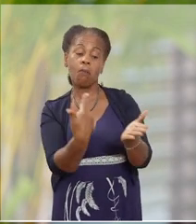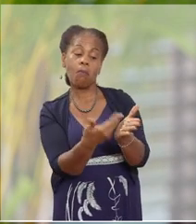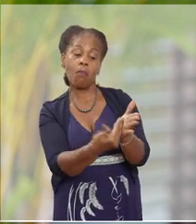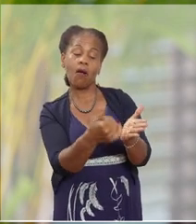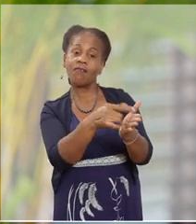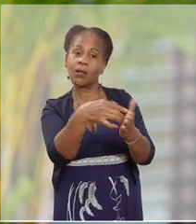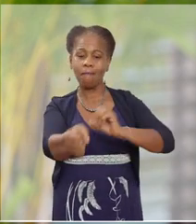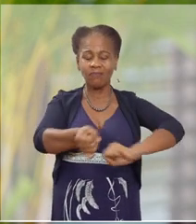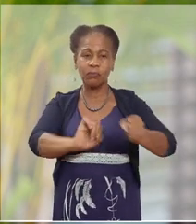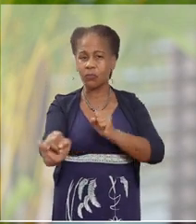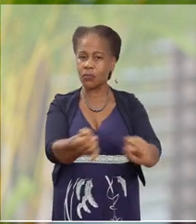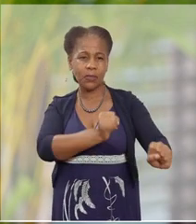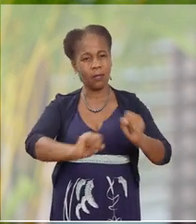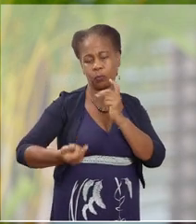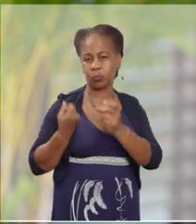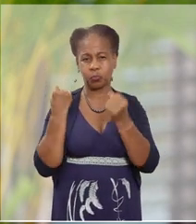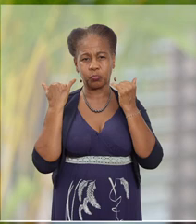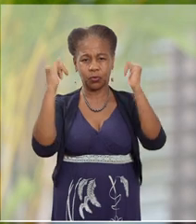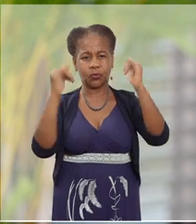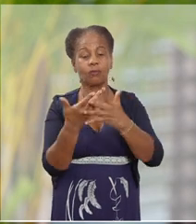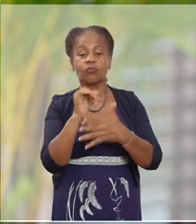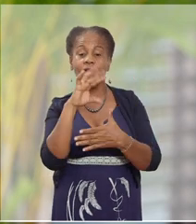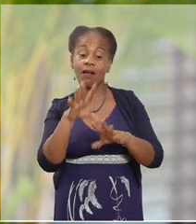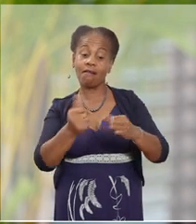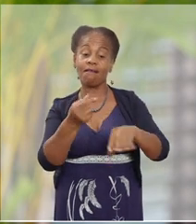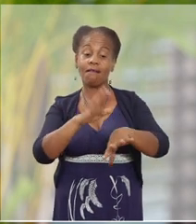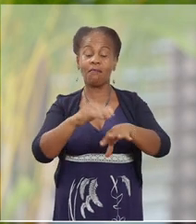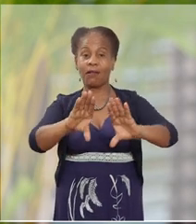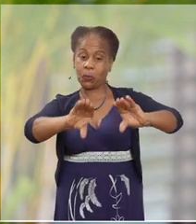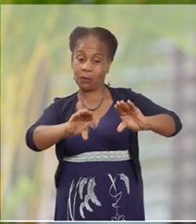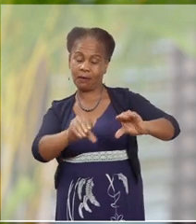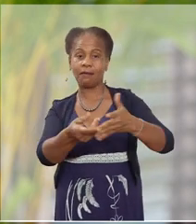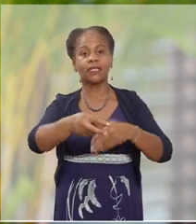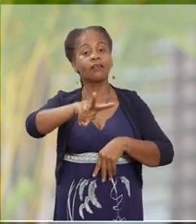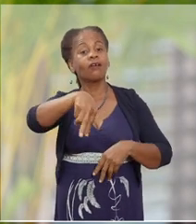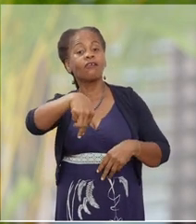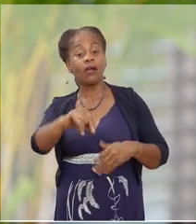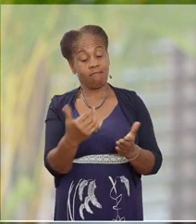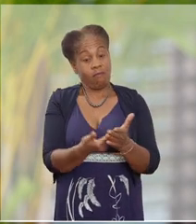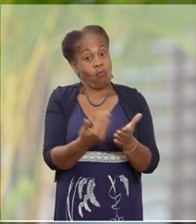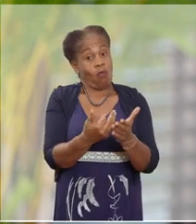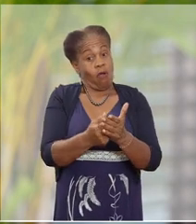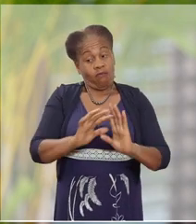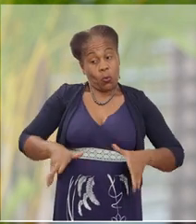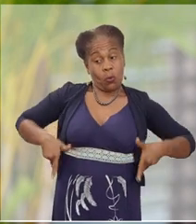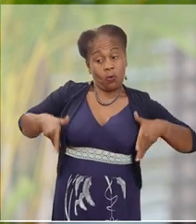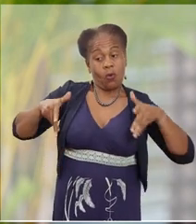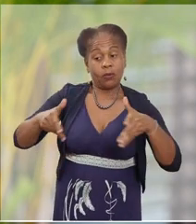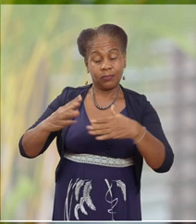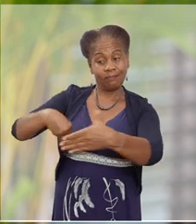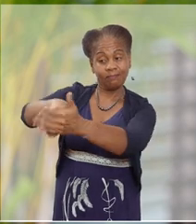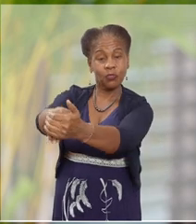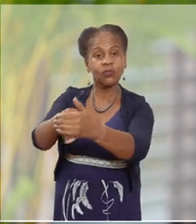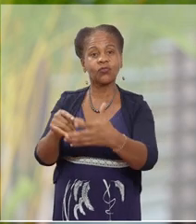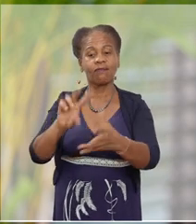titre une forte ambition décliner en action concrète c'est le cas de notre engagement aux côtés du